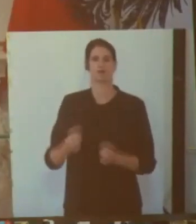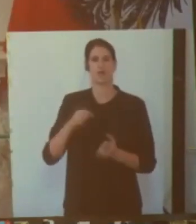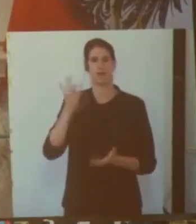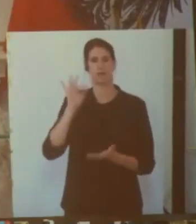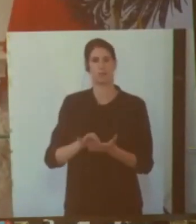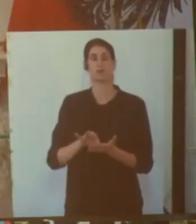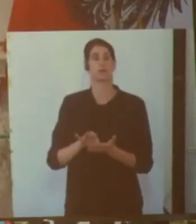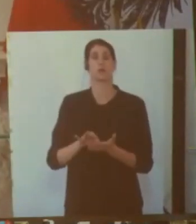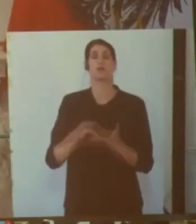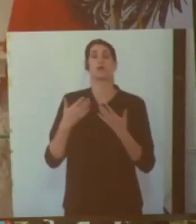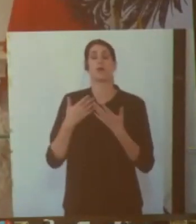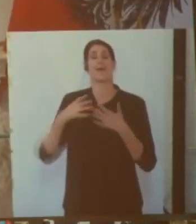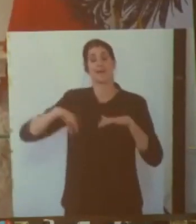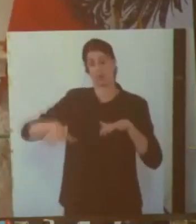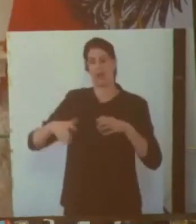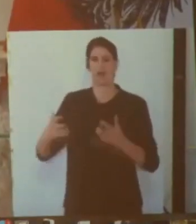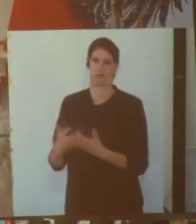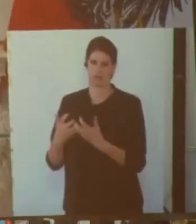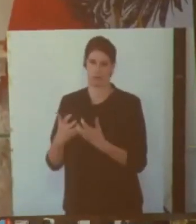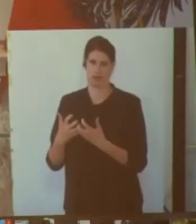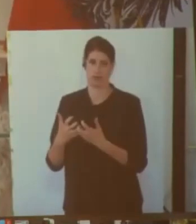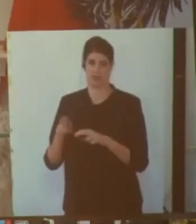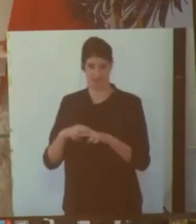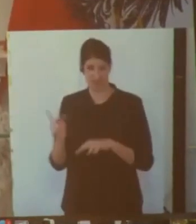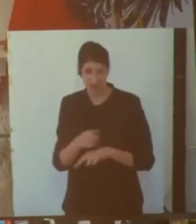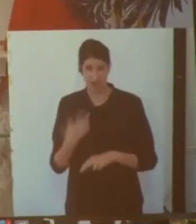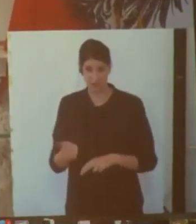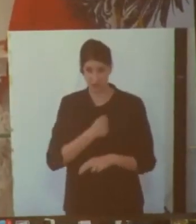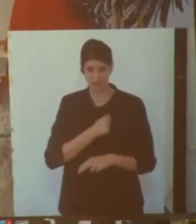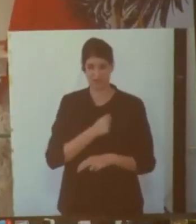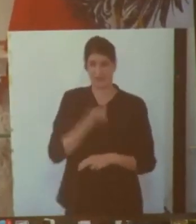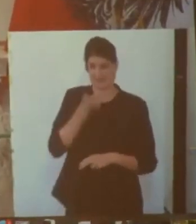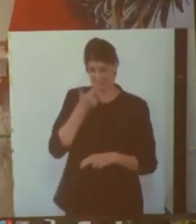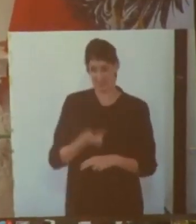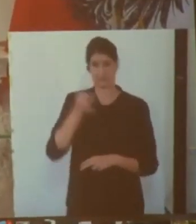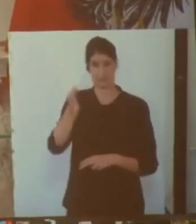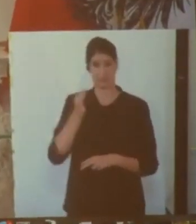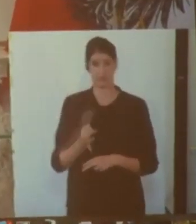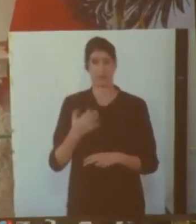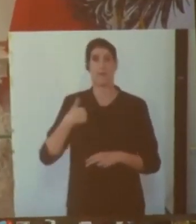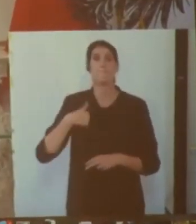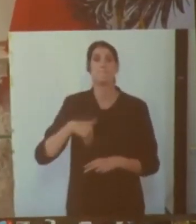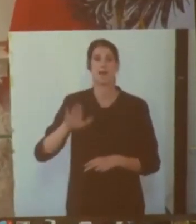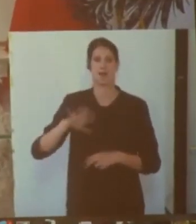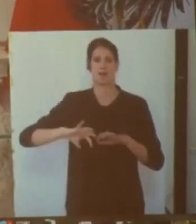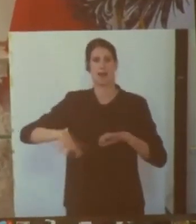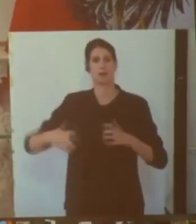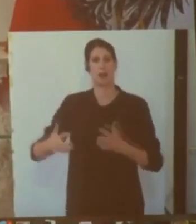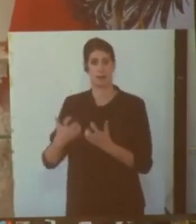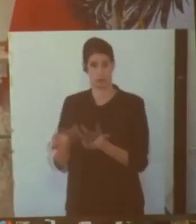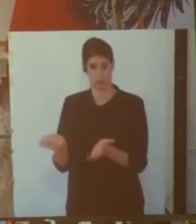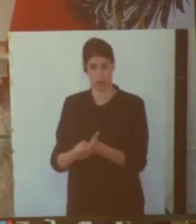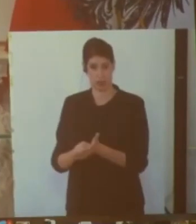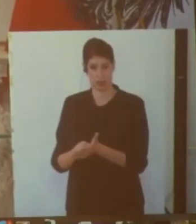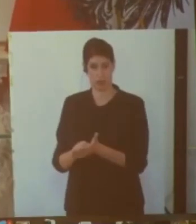wird. Wenn wir es alle gemeinsam schaffen, dass 20% regionale Produkte mehr in Österreich gekauft werden,